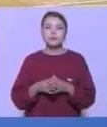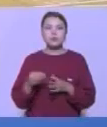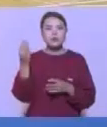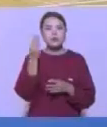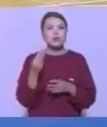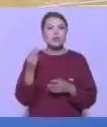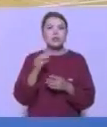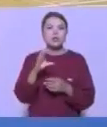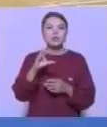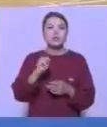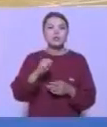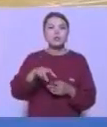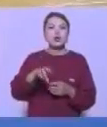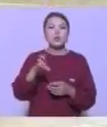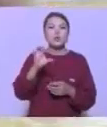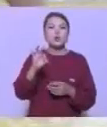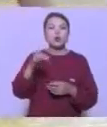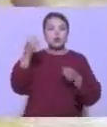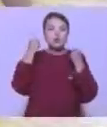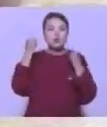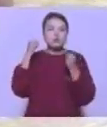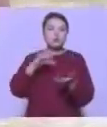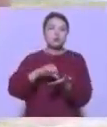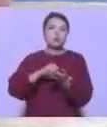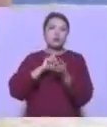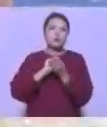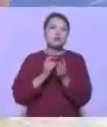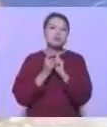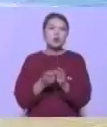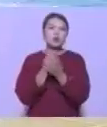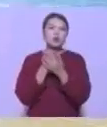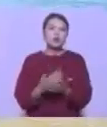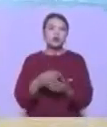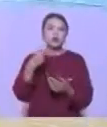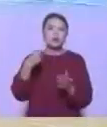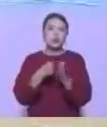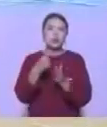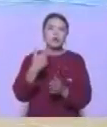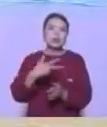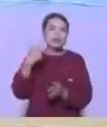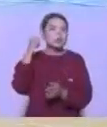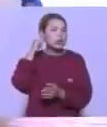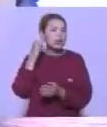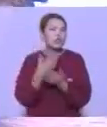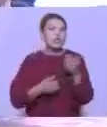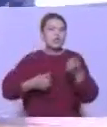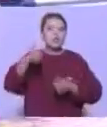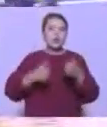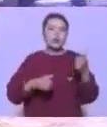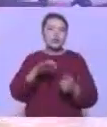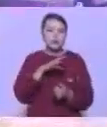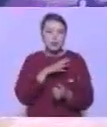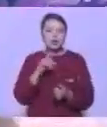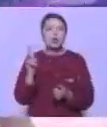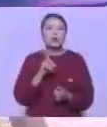Ақтауда самбодан алыптар шыққан бөкеннен атты 23 жасқа дейінгі спортшылар арасында Қазақстан Республикасының чемпионат өтті.